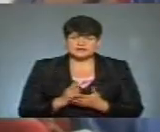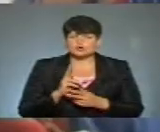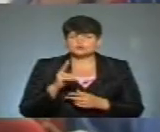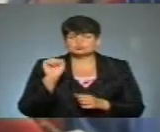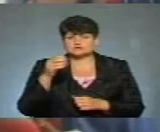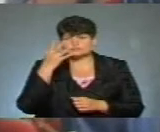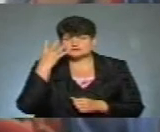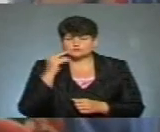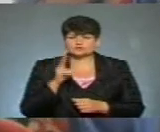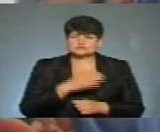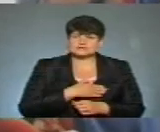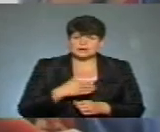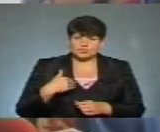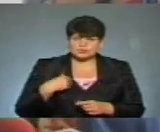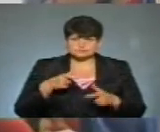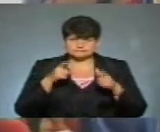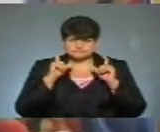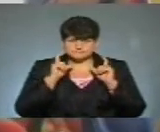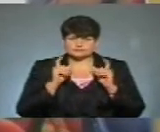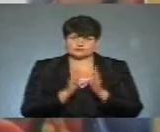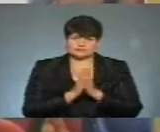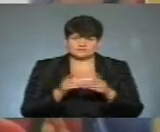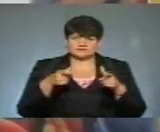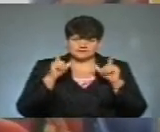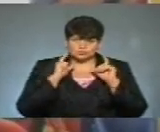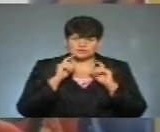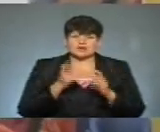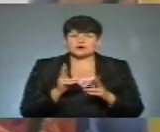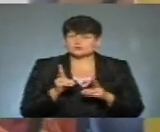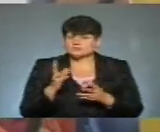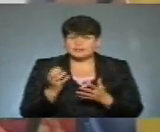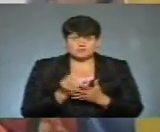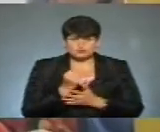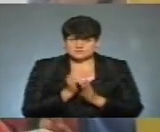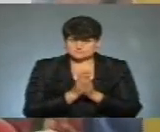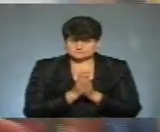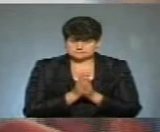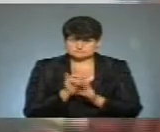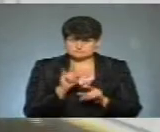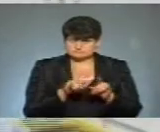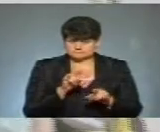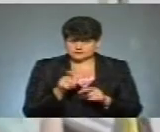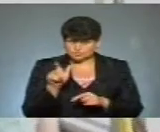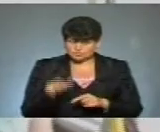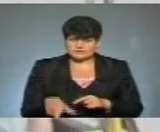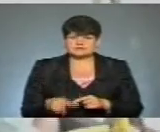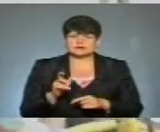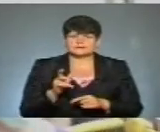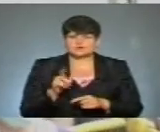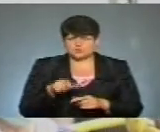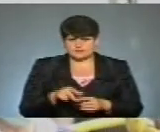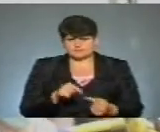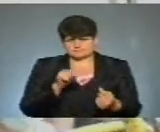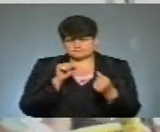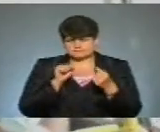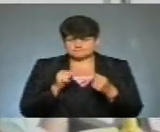можливо, хтось не хоче, ви нагадуєте про те і просите одягнути маску. Якщо все-таки не виходить у вас діалог з тою людиною, не виходить, людина категорично